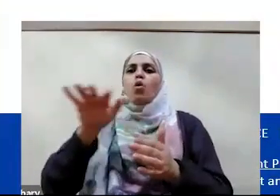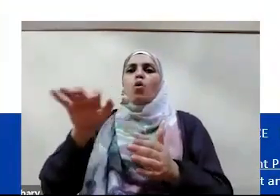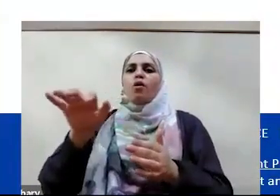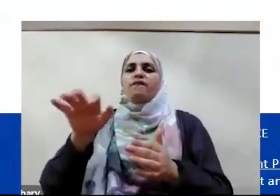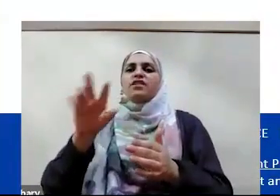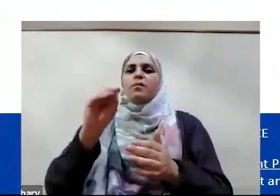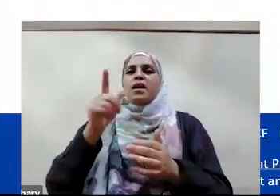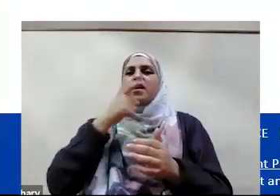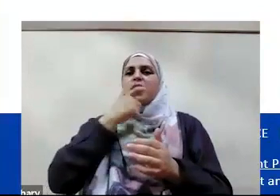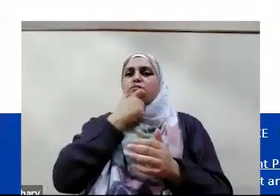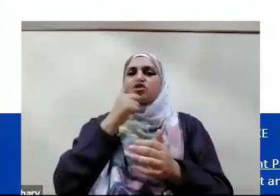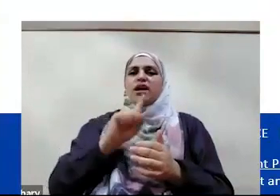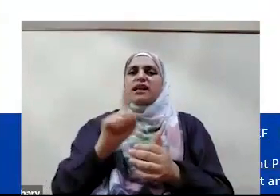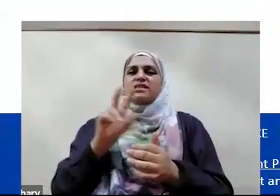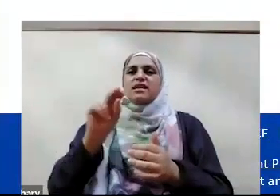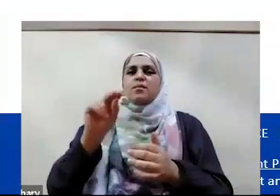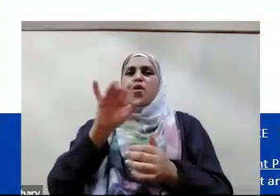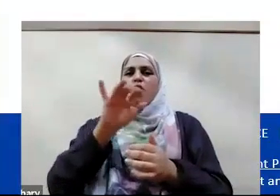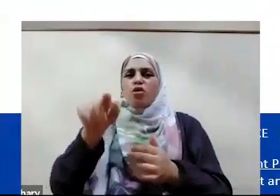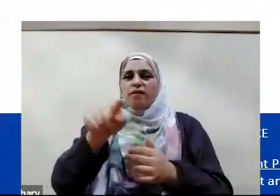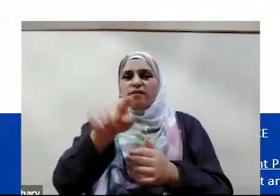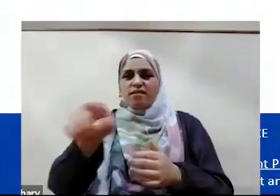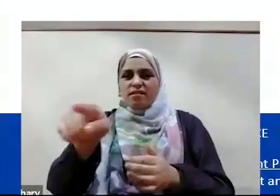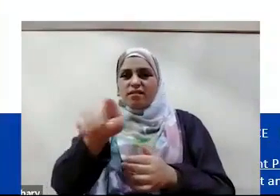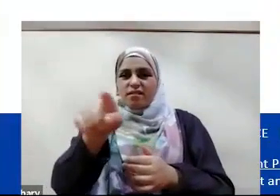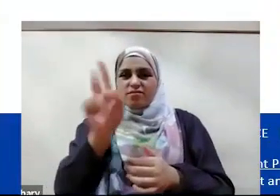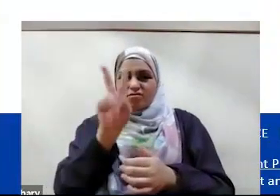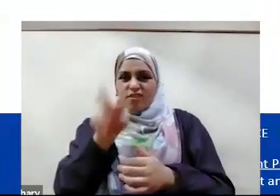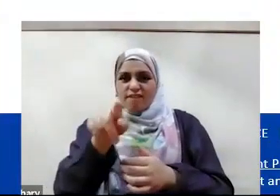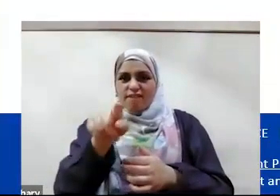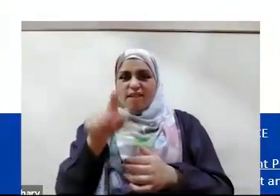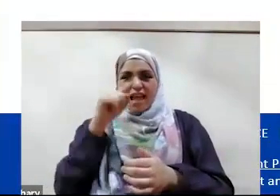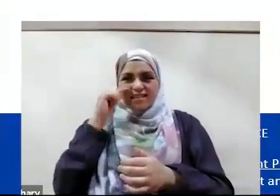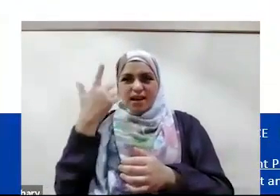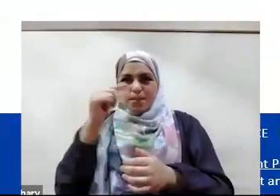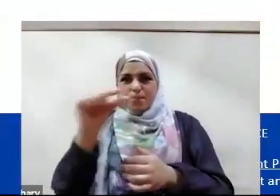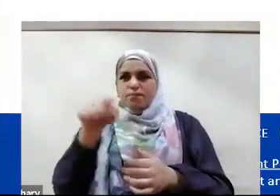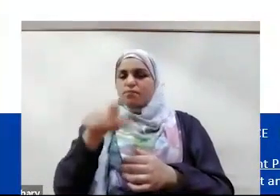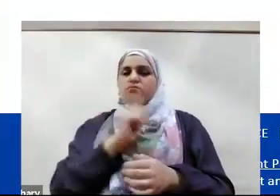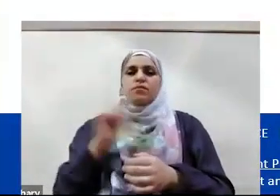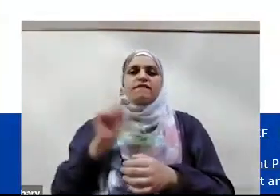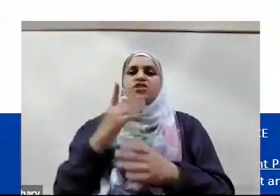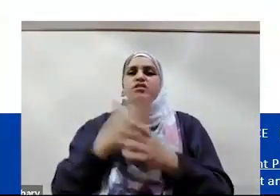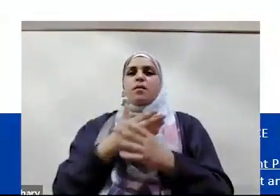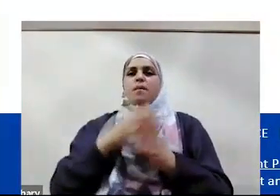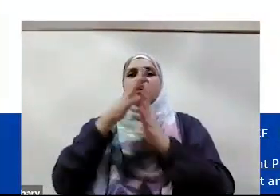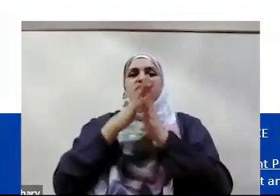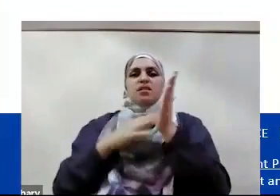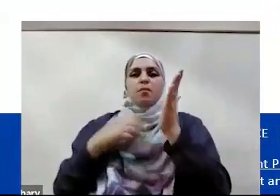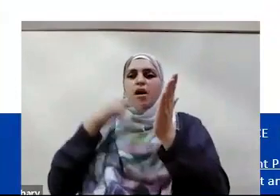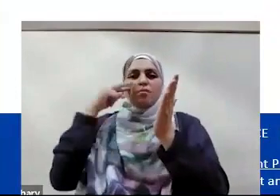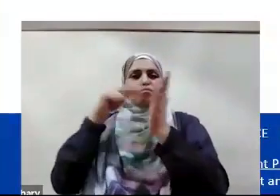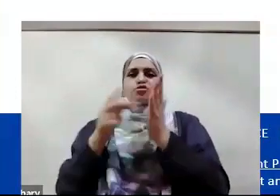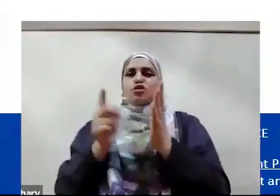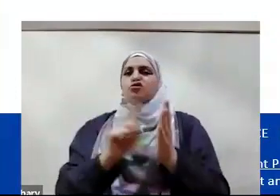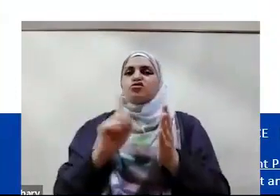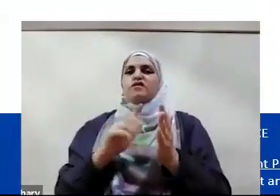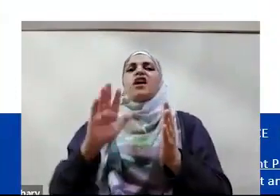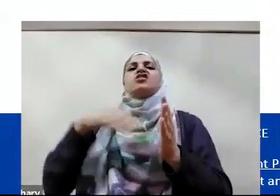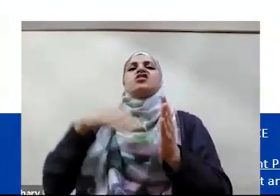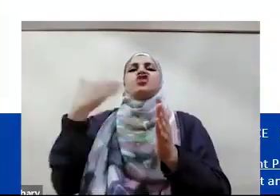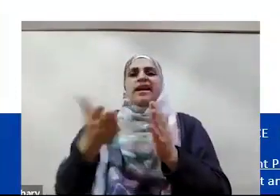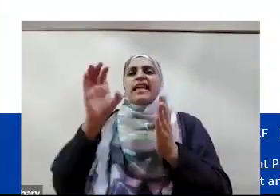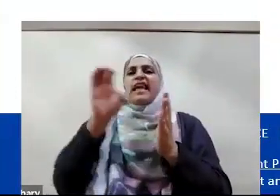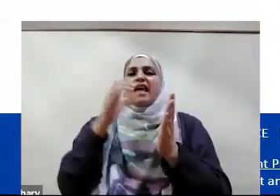لغة إنجليزية زي الحروف دي كده، لأنها الأبليكيشن مش بيقراها، فالإجابات بتاعتي مش هتتقري، السيستم أصلا